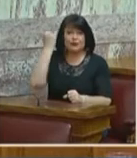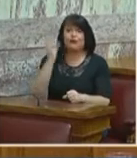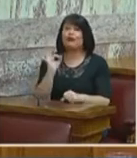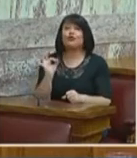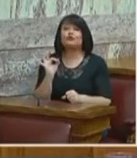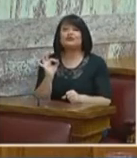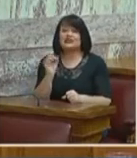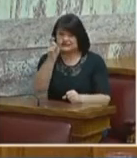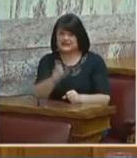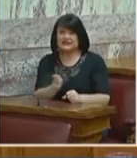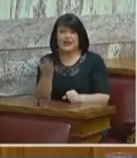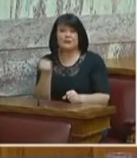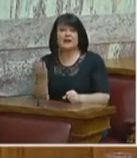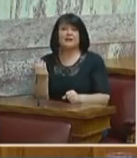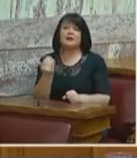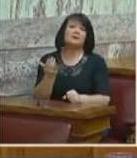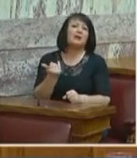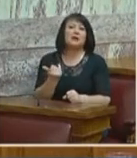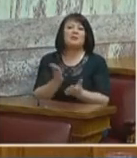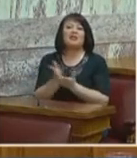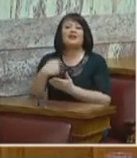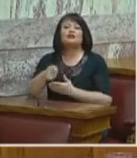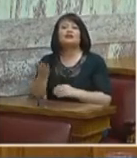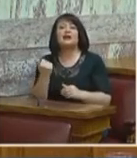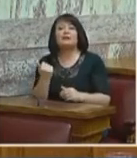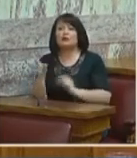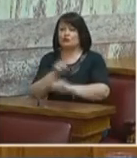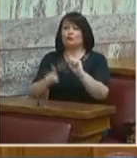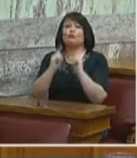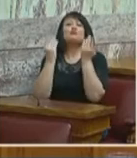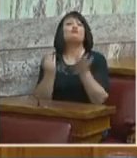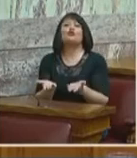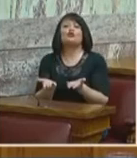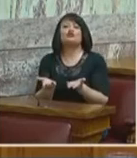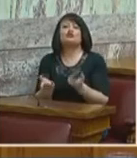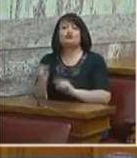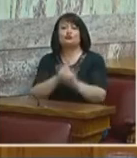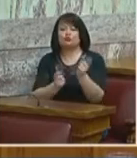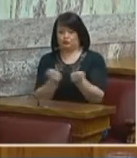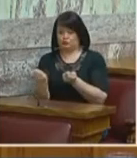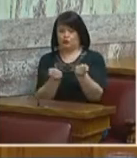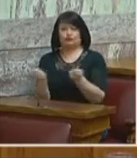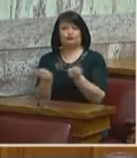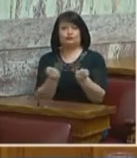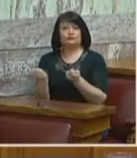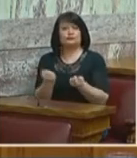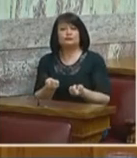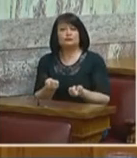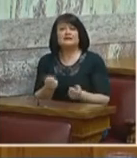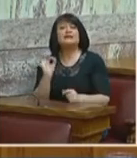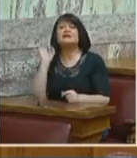εσείς όπως λέτε, δεν είναι η δικαιοσύνη. Ποιοι είναι, ποιοι κύκλοι είναι αυτοί, τι